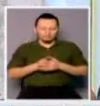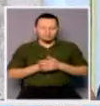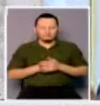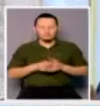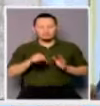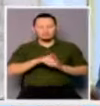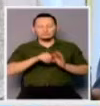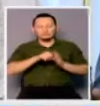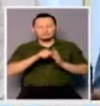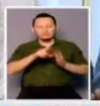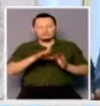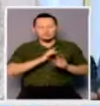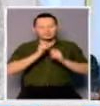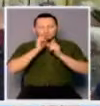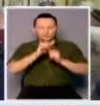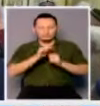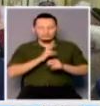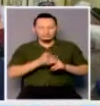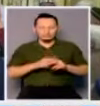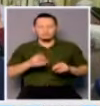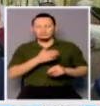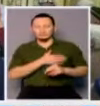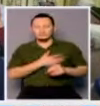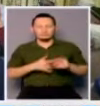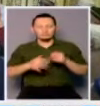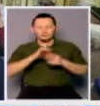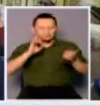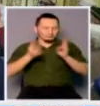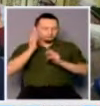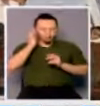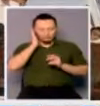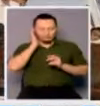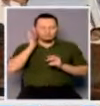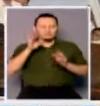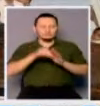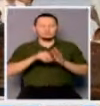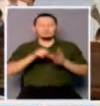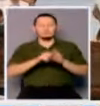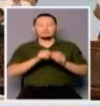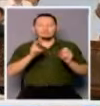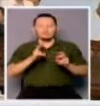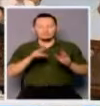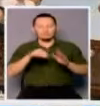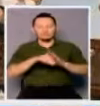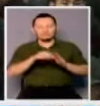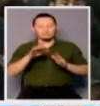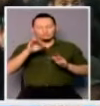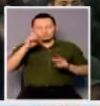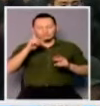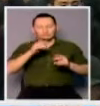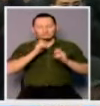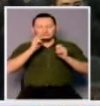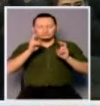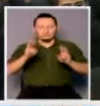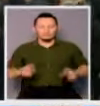сыйының бірін Алла үйіне табыстады. Қайырымдылығымен елге танылып жүрген жомартжан қағба жабынының бір бөлігін Алланың нығметі